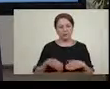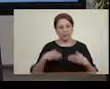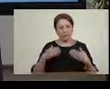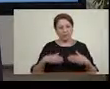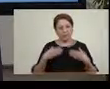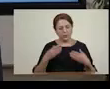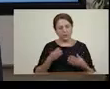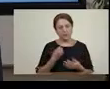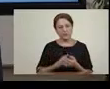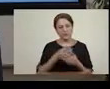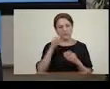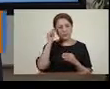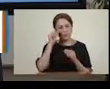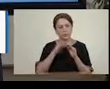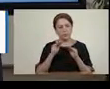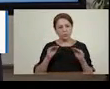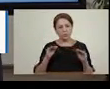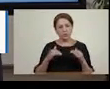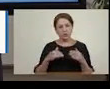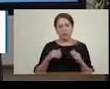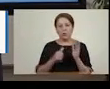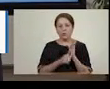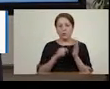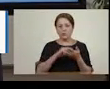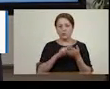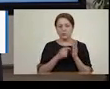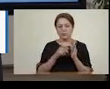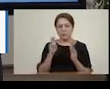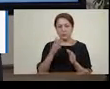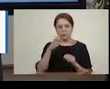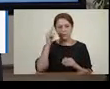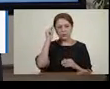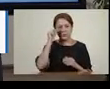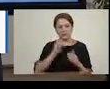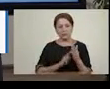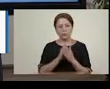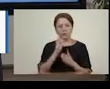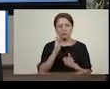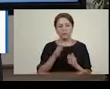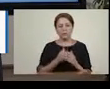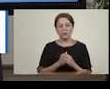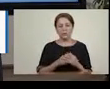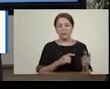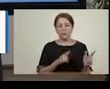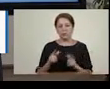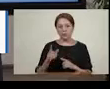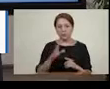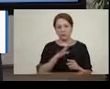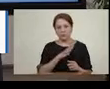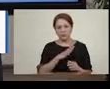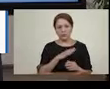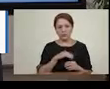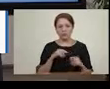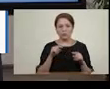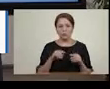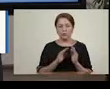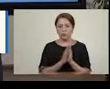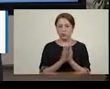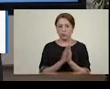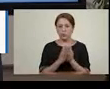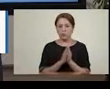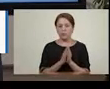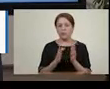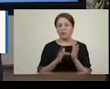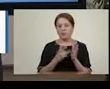Assalomu alaykum aziz o'quvchilar. 6-sinf biologiya darsini boshlaymiz. Tayyormisiz? Unda kitob,